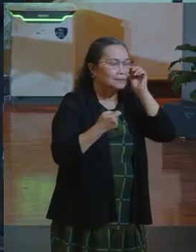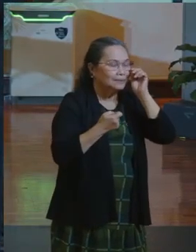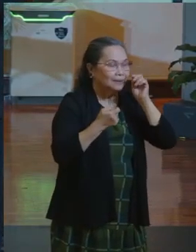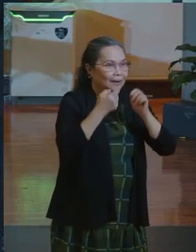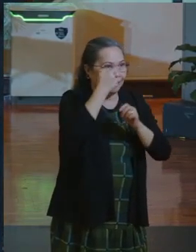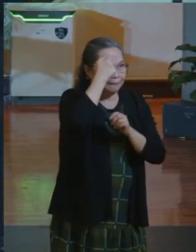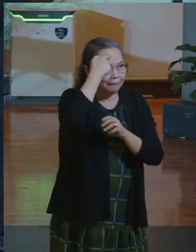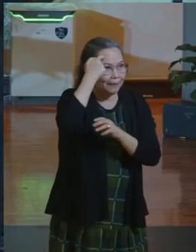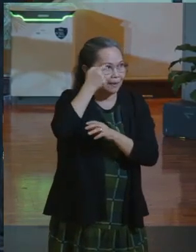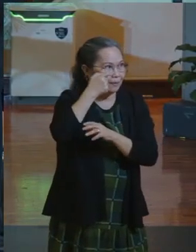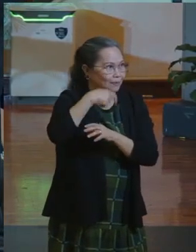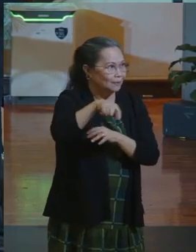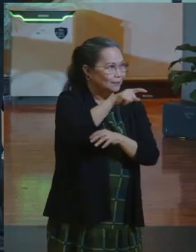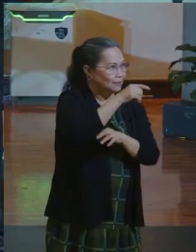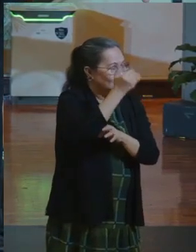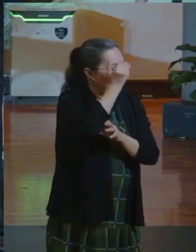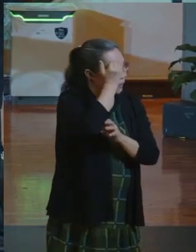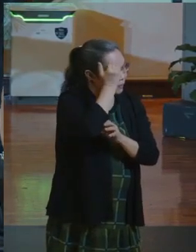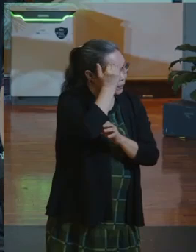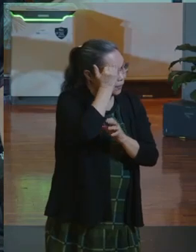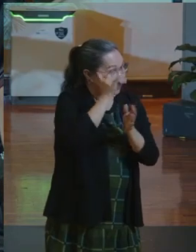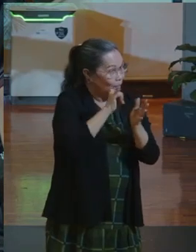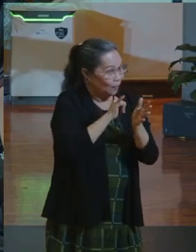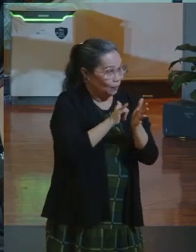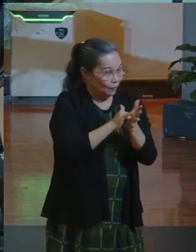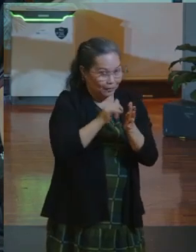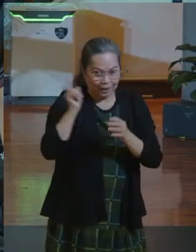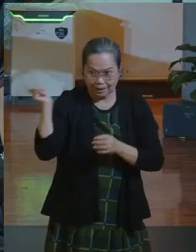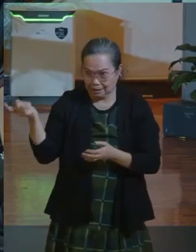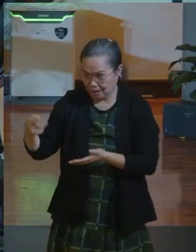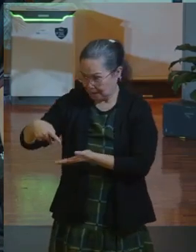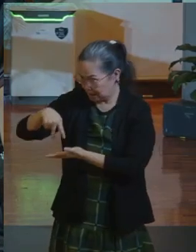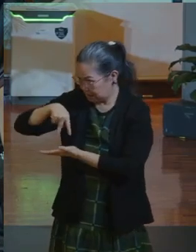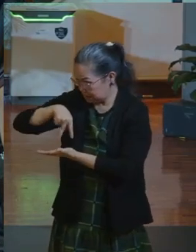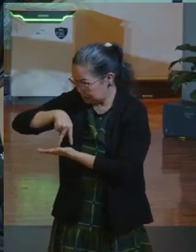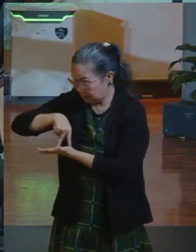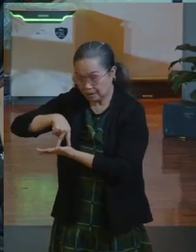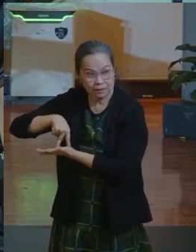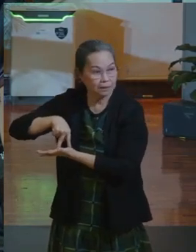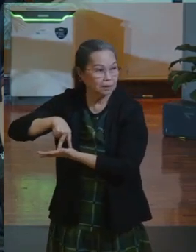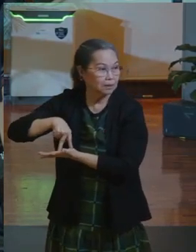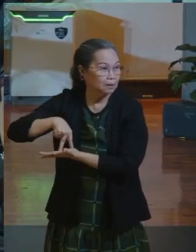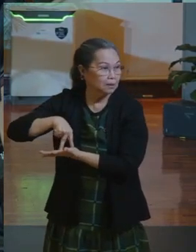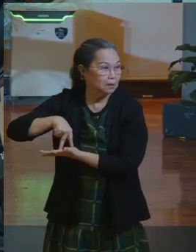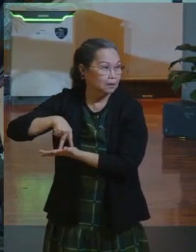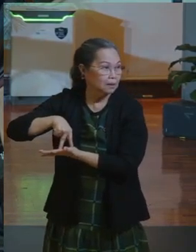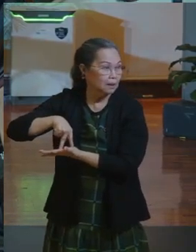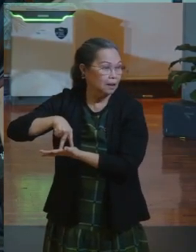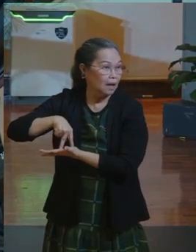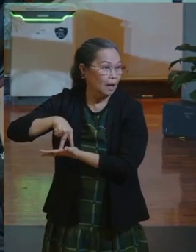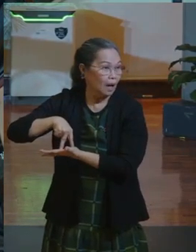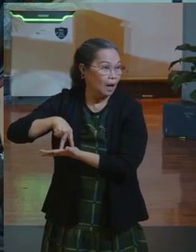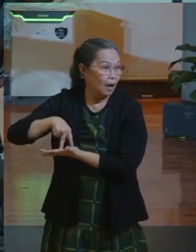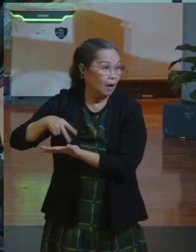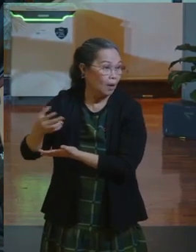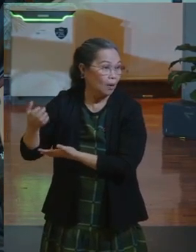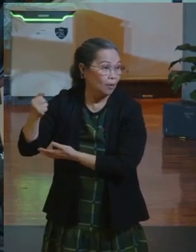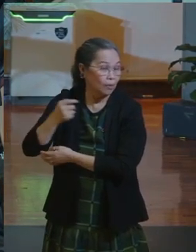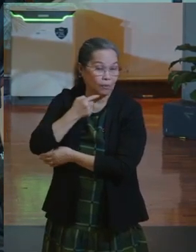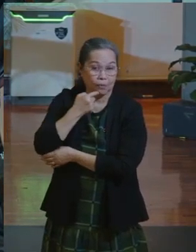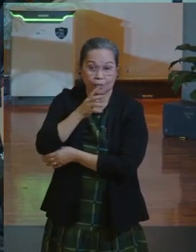kundi dahil alam ko na sa pagtayo mo dito sa pulpitong ito, ang aking